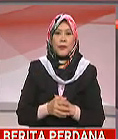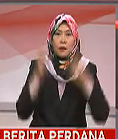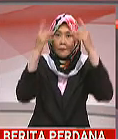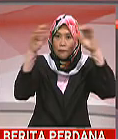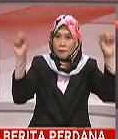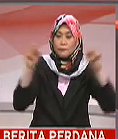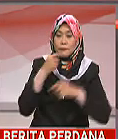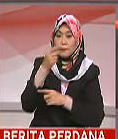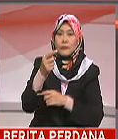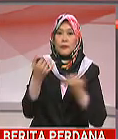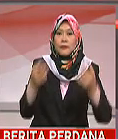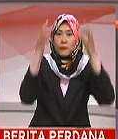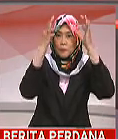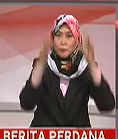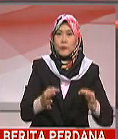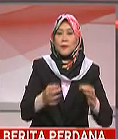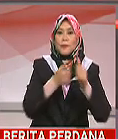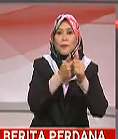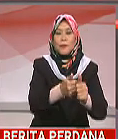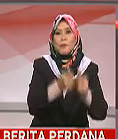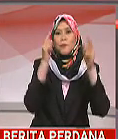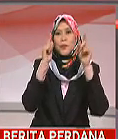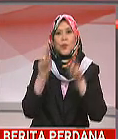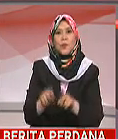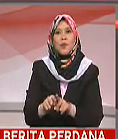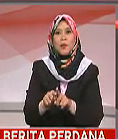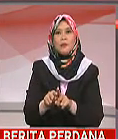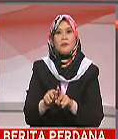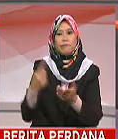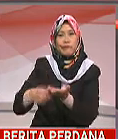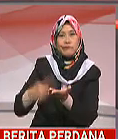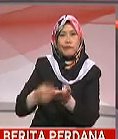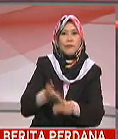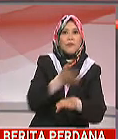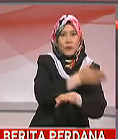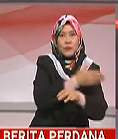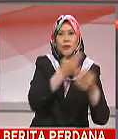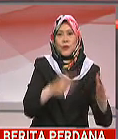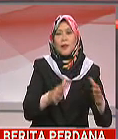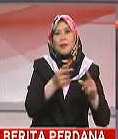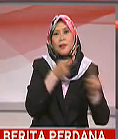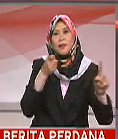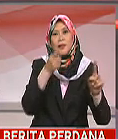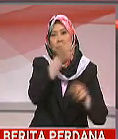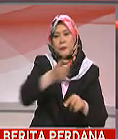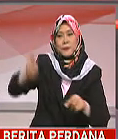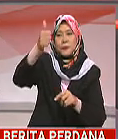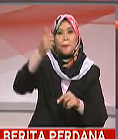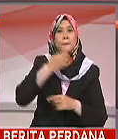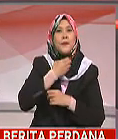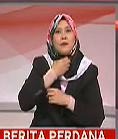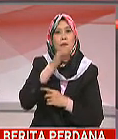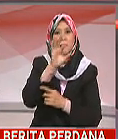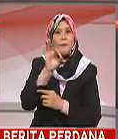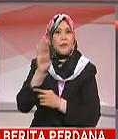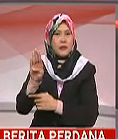berkata keputusan ini dibuat berdasarkan persetujuan yang dicapai sebelum ini oleh kepimpinan tertinggi perak